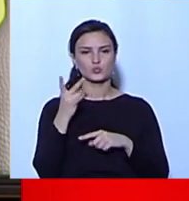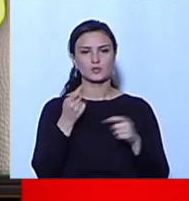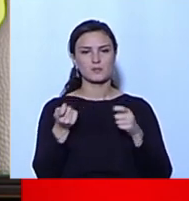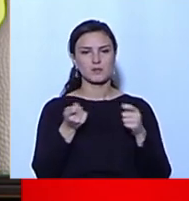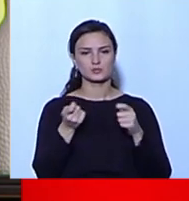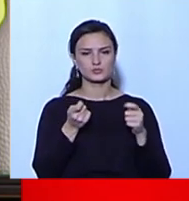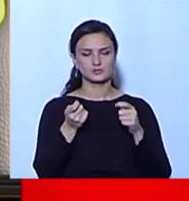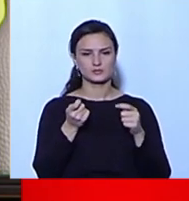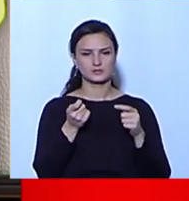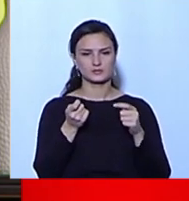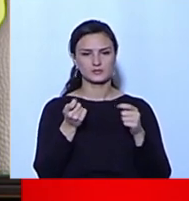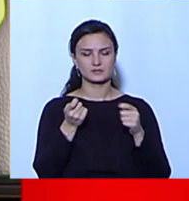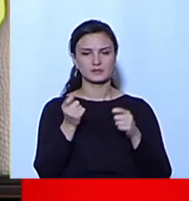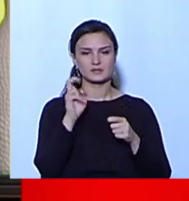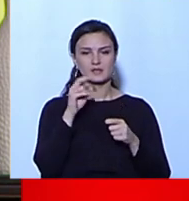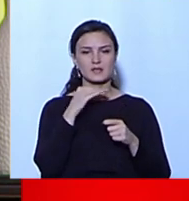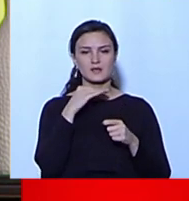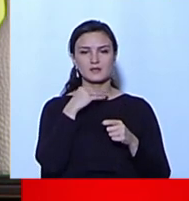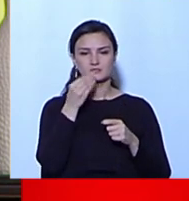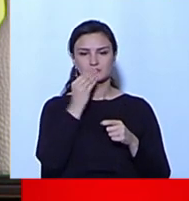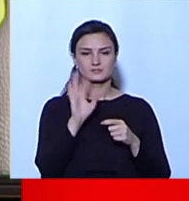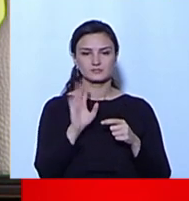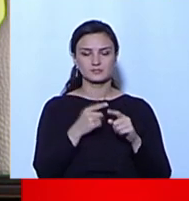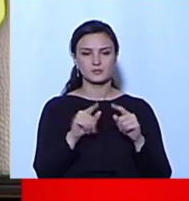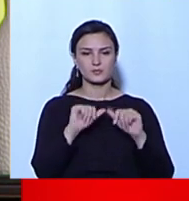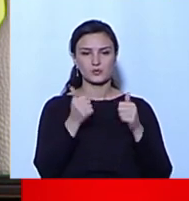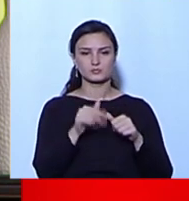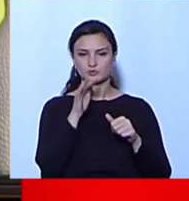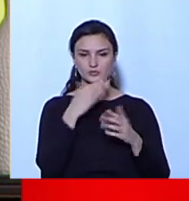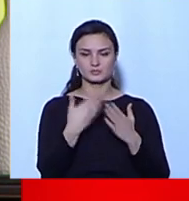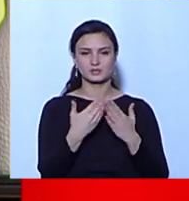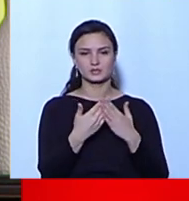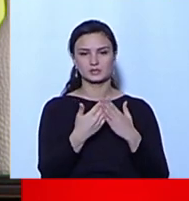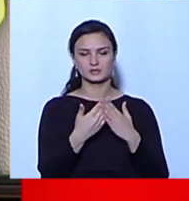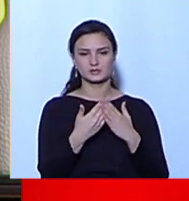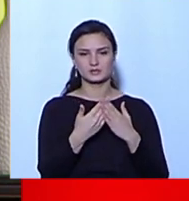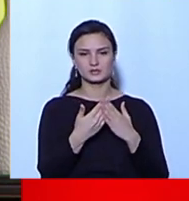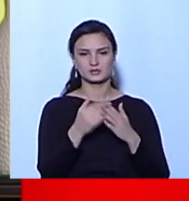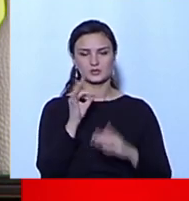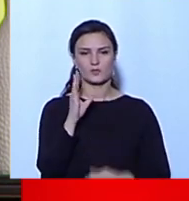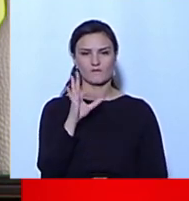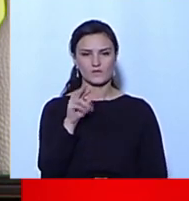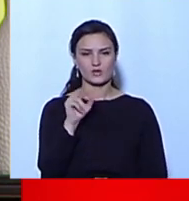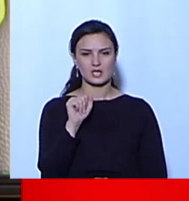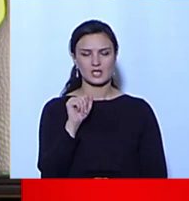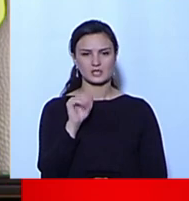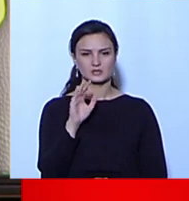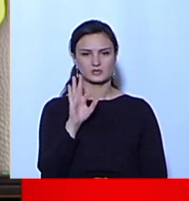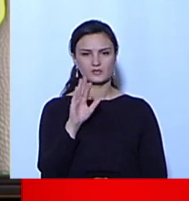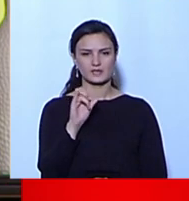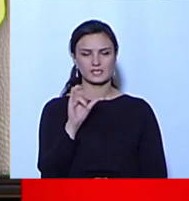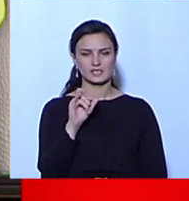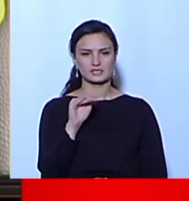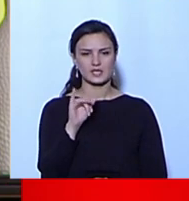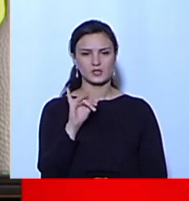მართოთ ვეგეტარიანული და არავეგანური, ვეგეტარიანული მოდელის დროს მაგალითად ოვო ლაქტო ვეგეტარიანული, ჩვენ გვისწავლია